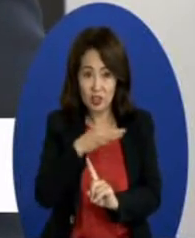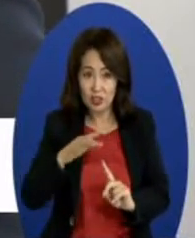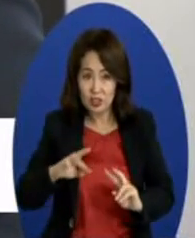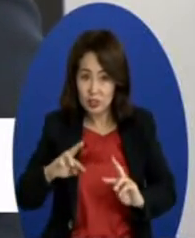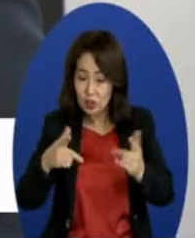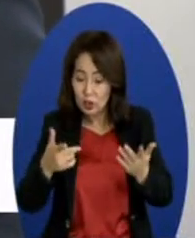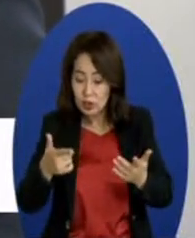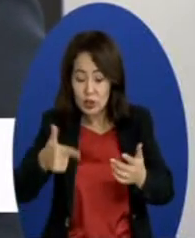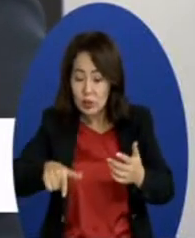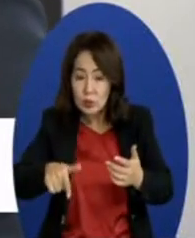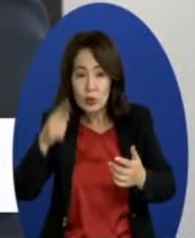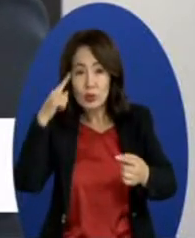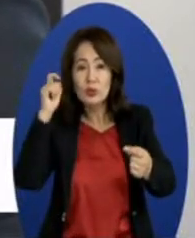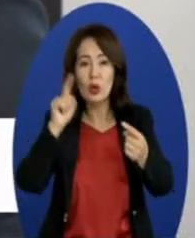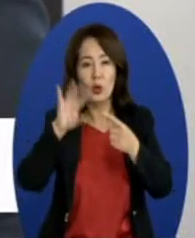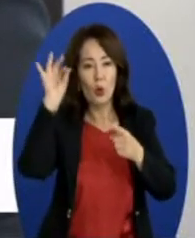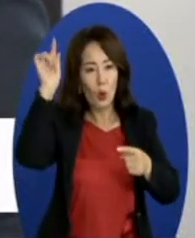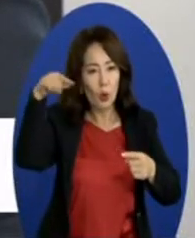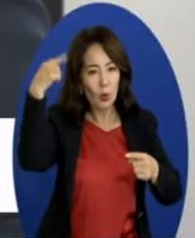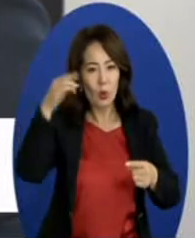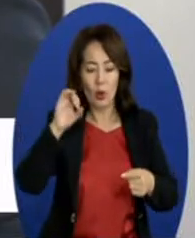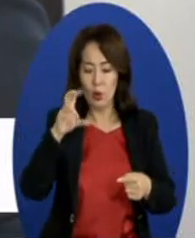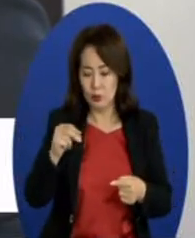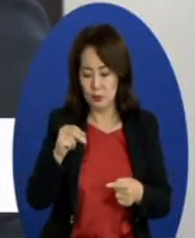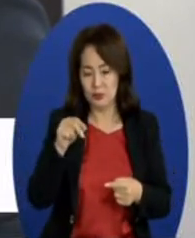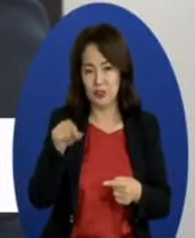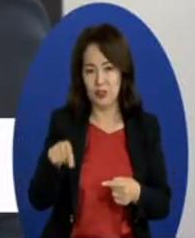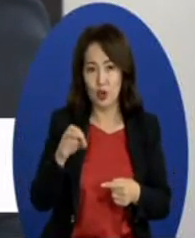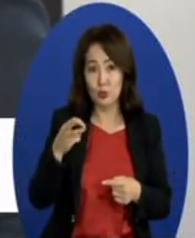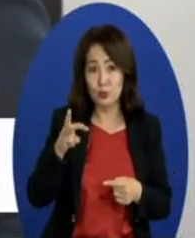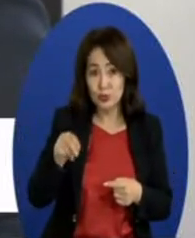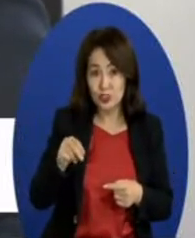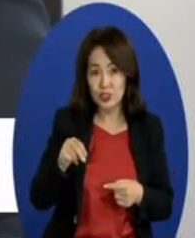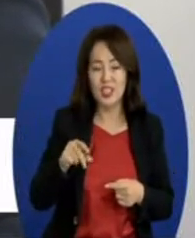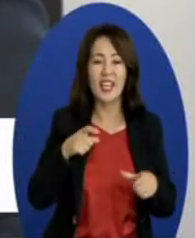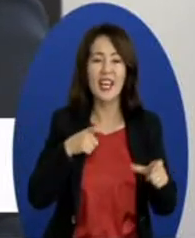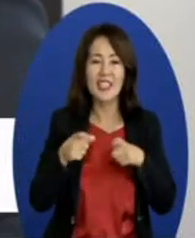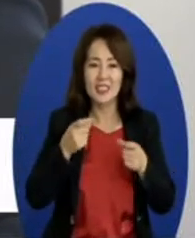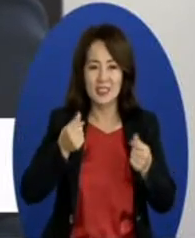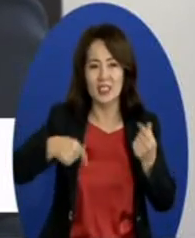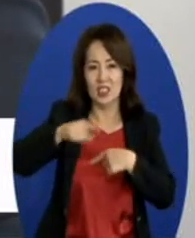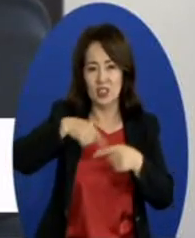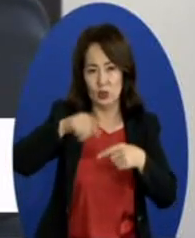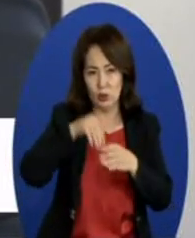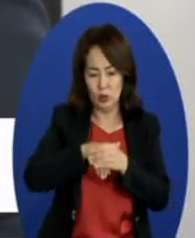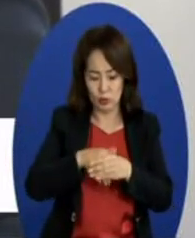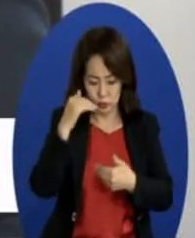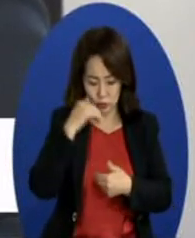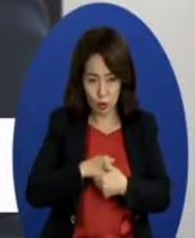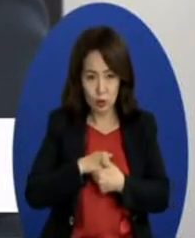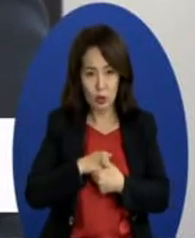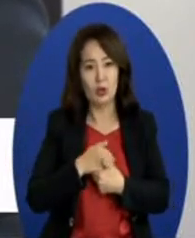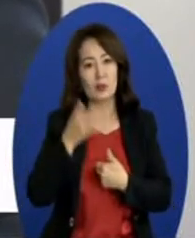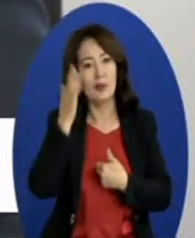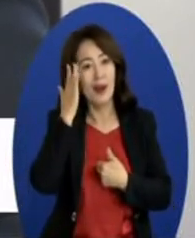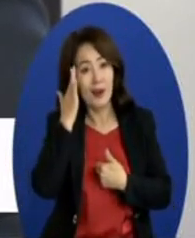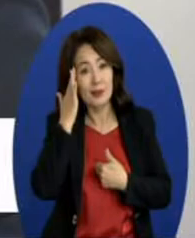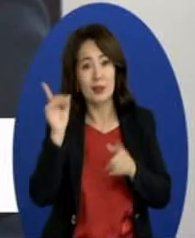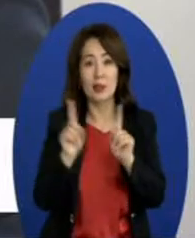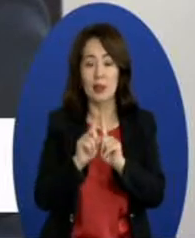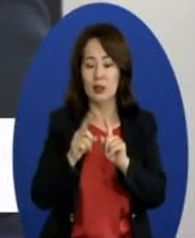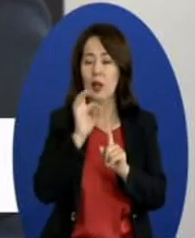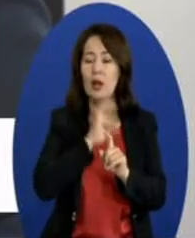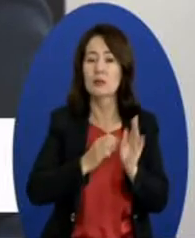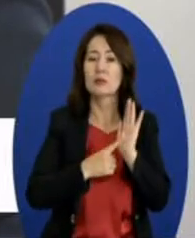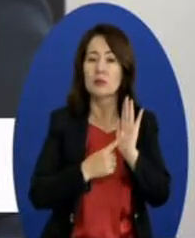байгаа хамгийн цаад зорилго нь оюуны өмчийг эдийн засгийн эргэлтэнд оруулах. Оюуны өмчийг зөвхөн дотооддоо төдийгүй гадаадад бид